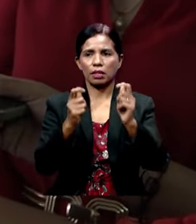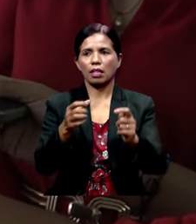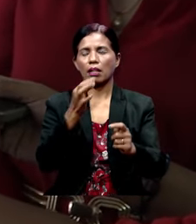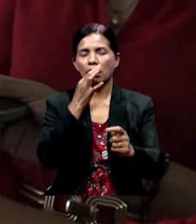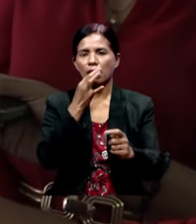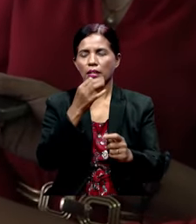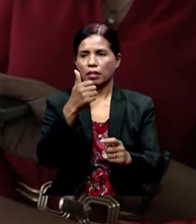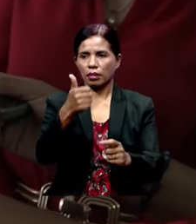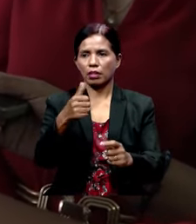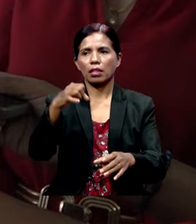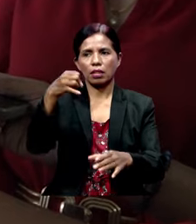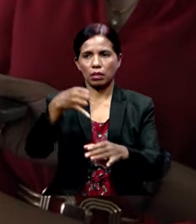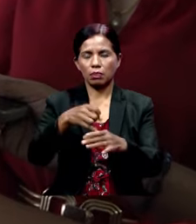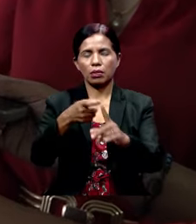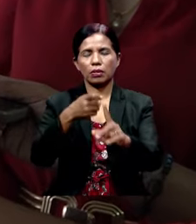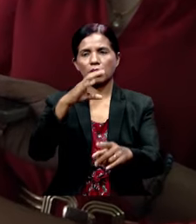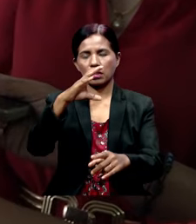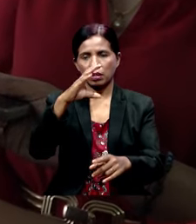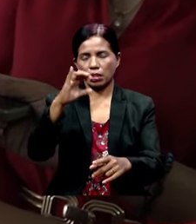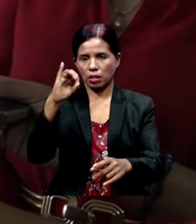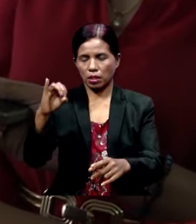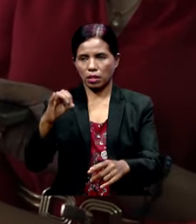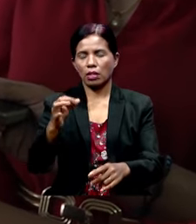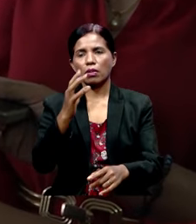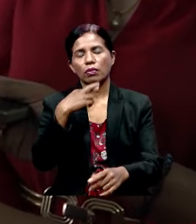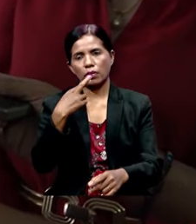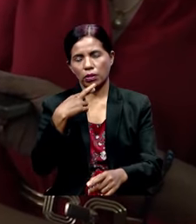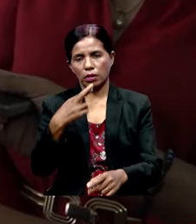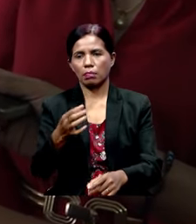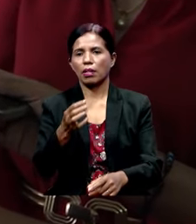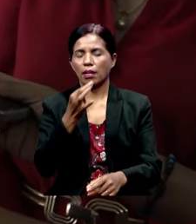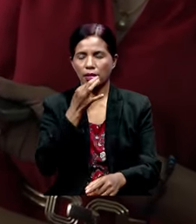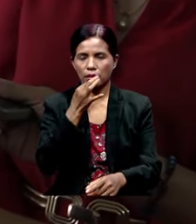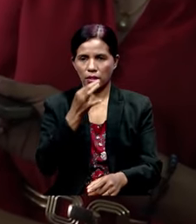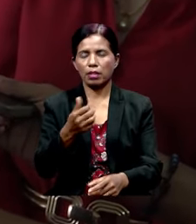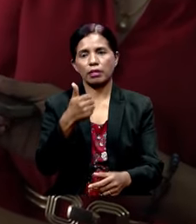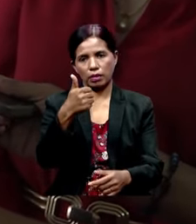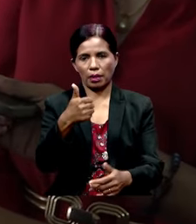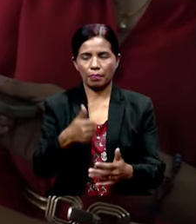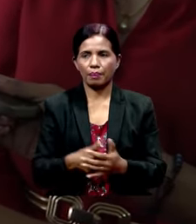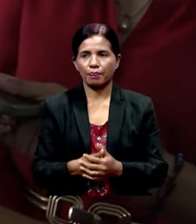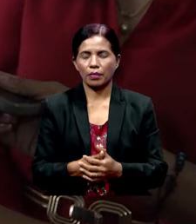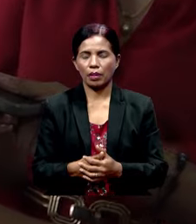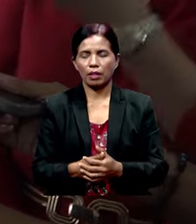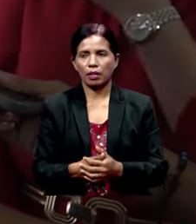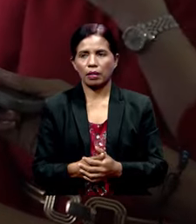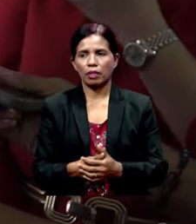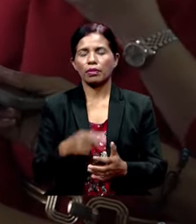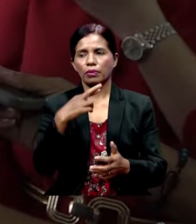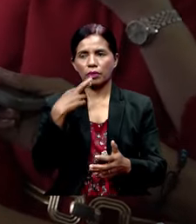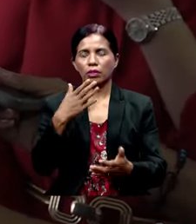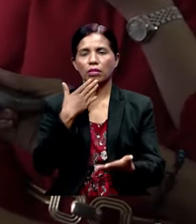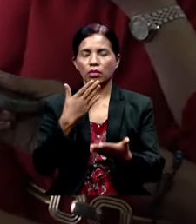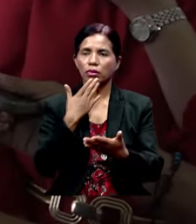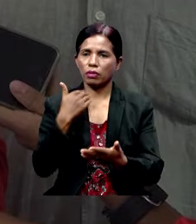dia, inkluimus husi CCI, kahang ne dia, fos nebe beruan mera, ho amor de familia, fos ne sabor